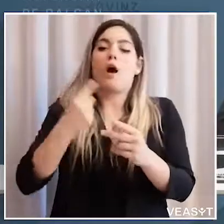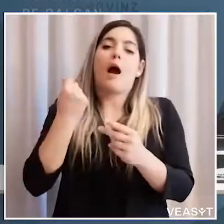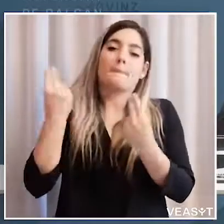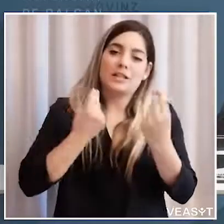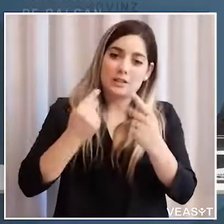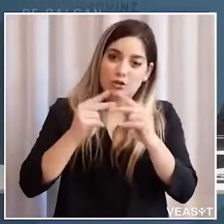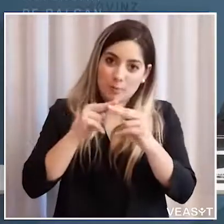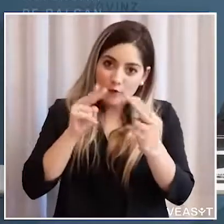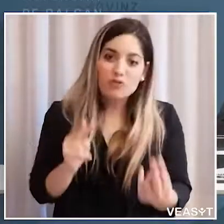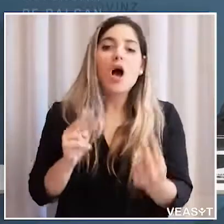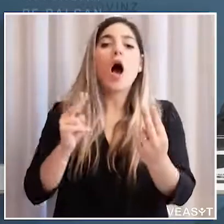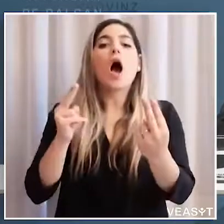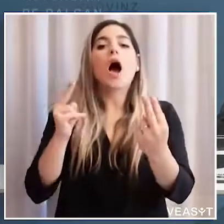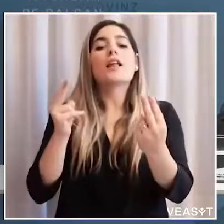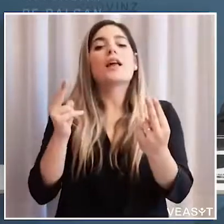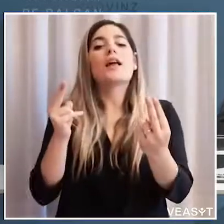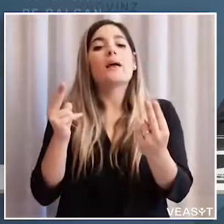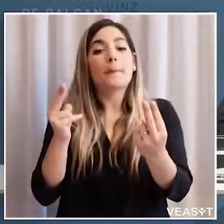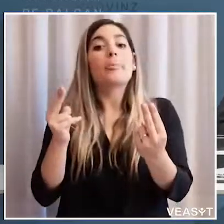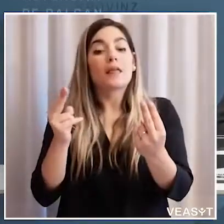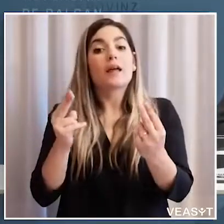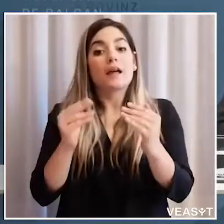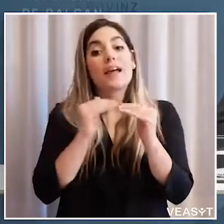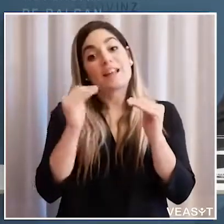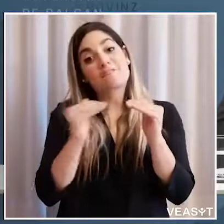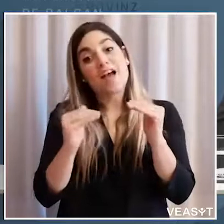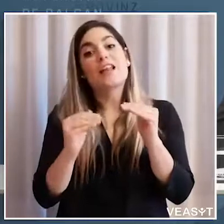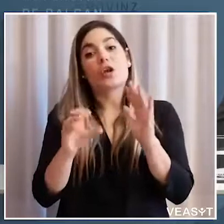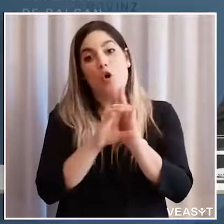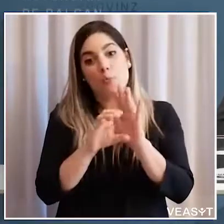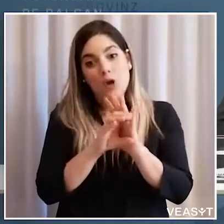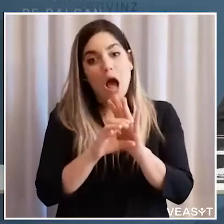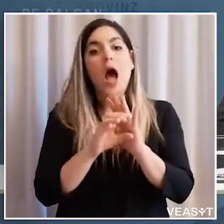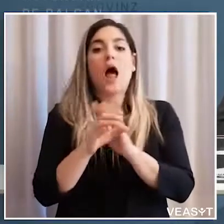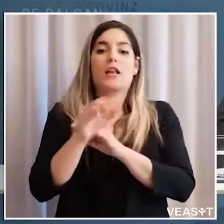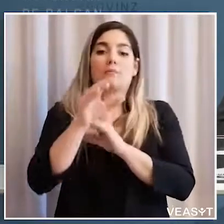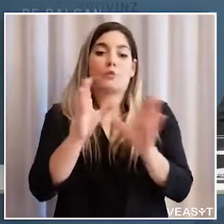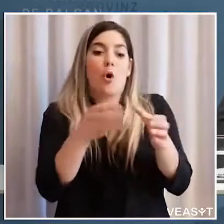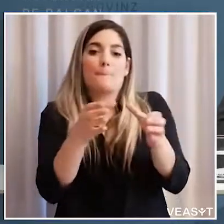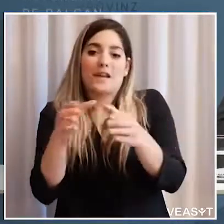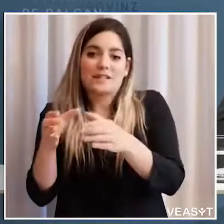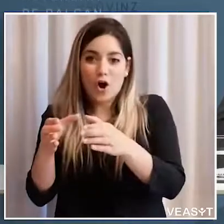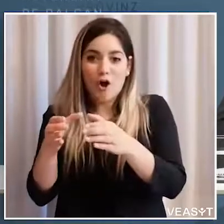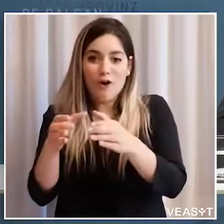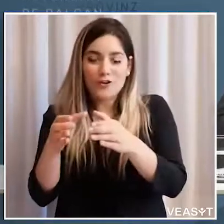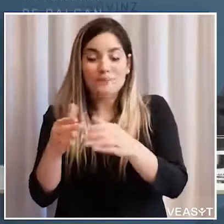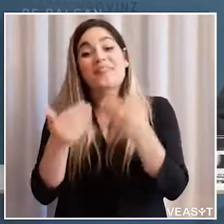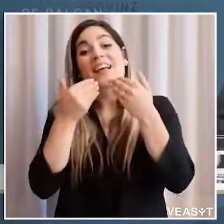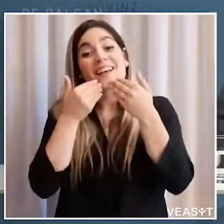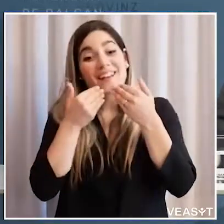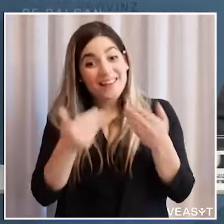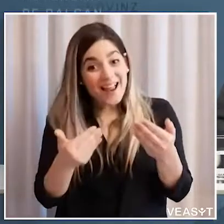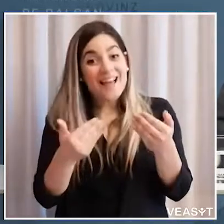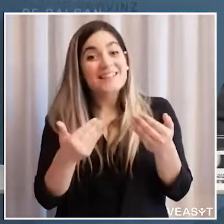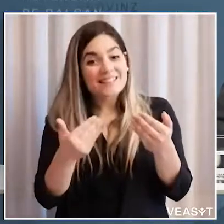di tutta l'amministrazione provinciale è anche i livelli comunali e comprensoriali e ringrazio